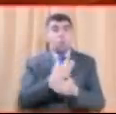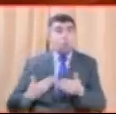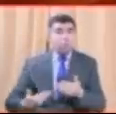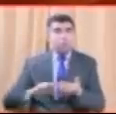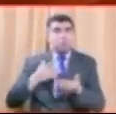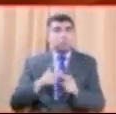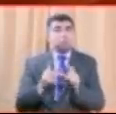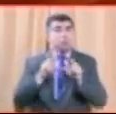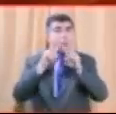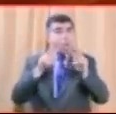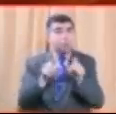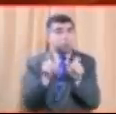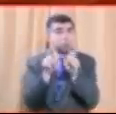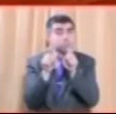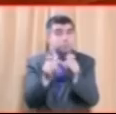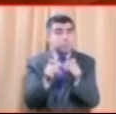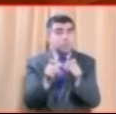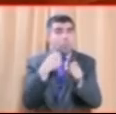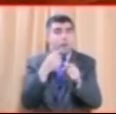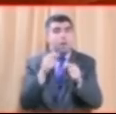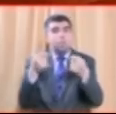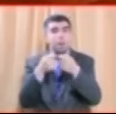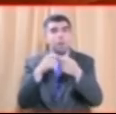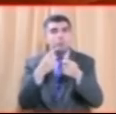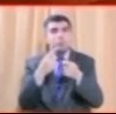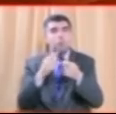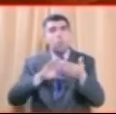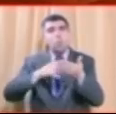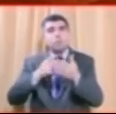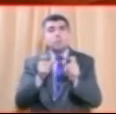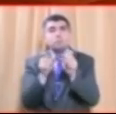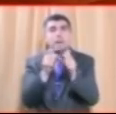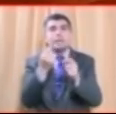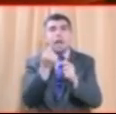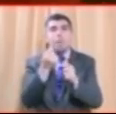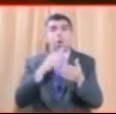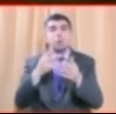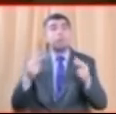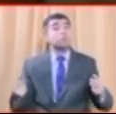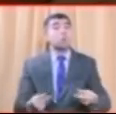تحدد أسعار بعض المواد، والشيء الآخر كيتحكم فيه السوق.